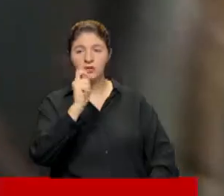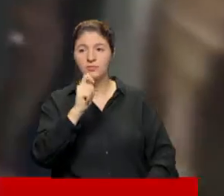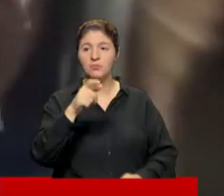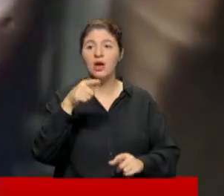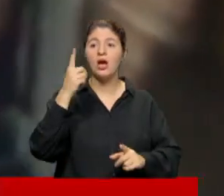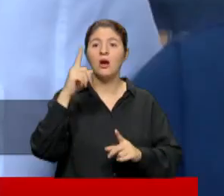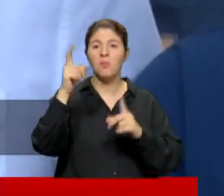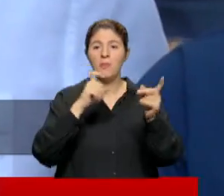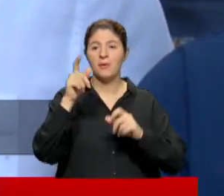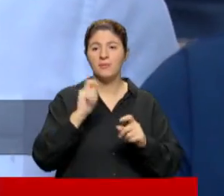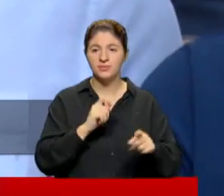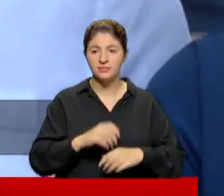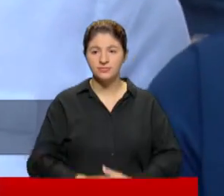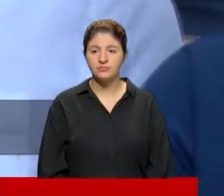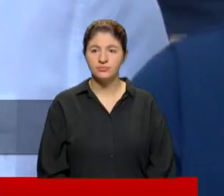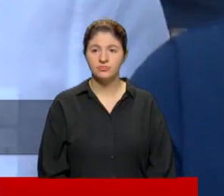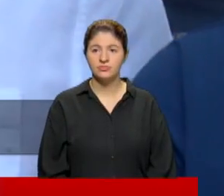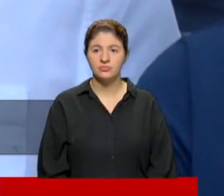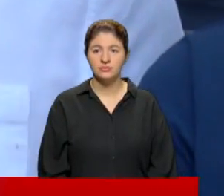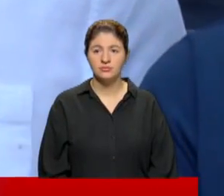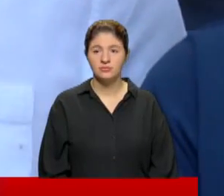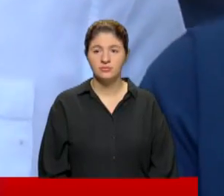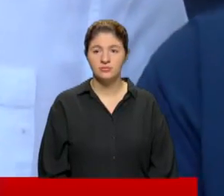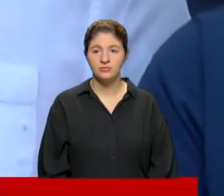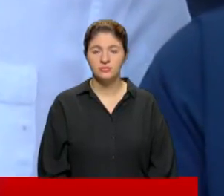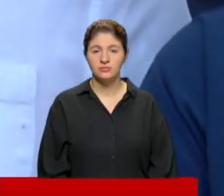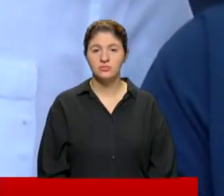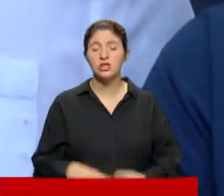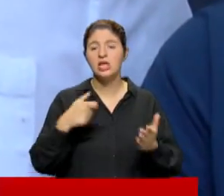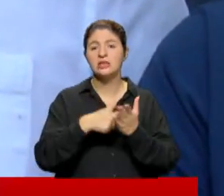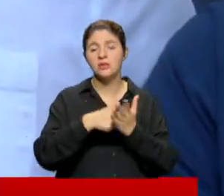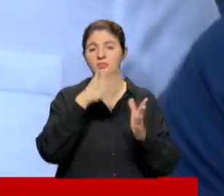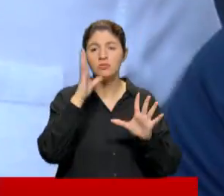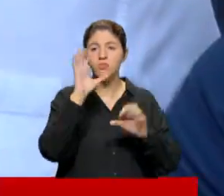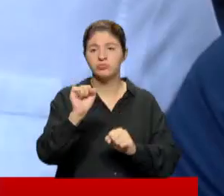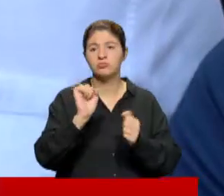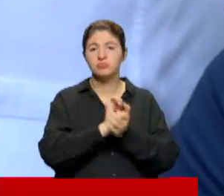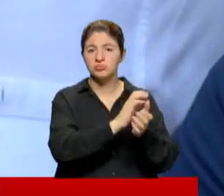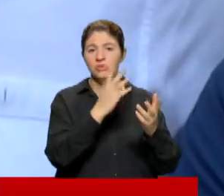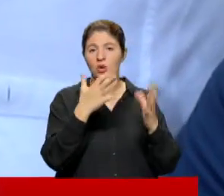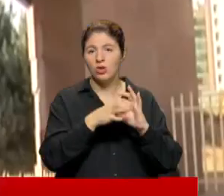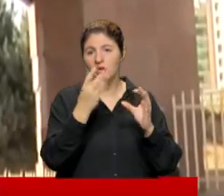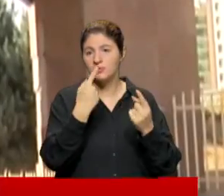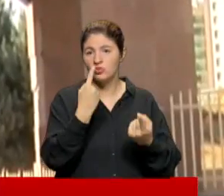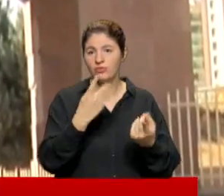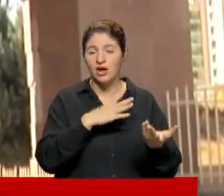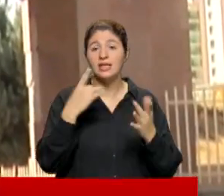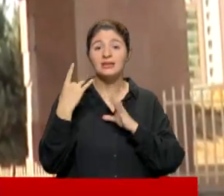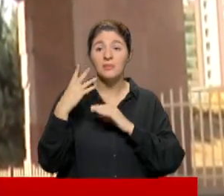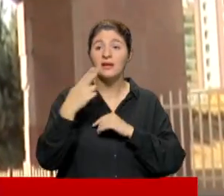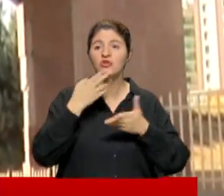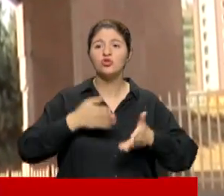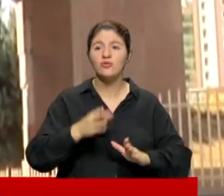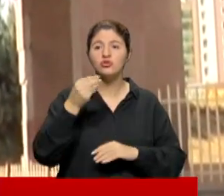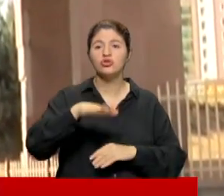yere ate açtı kimliği açı mı yani bilmiyoruz ismini tutuk gözaltına alındığına dair bir şey var Diyarbakır Kadın